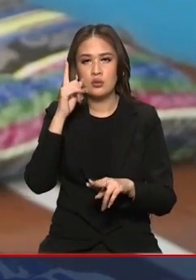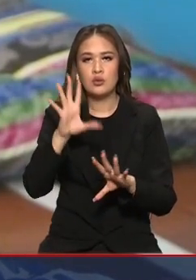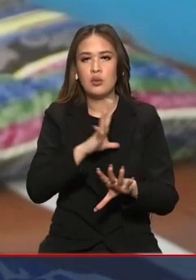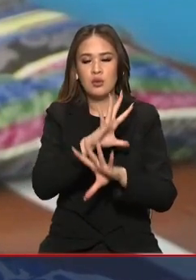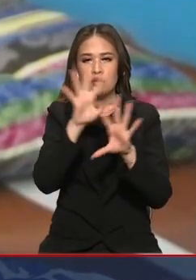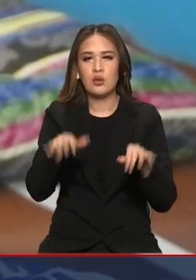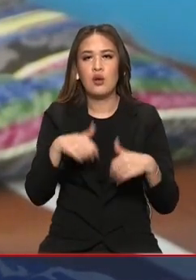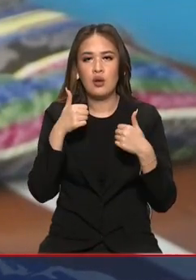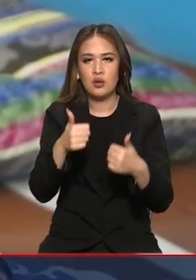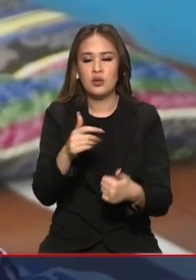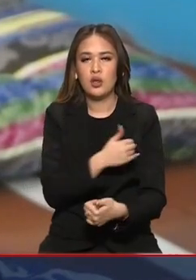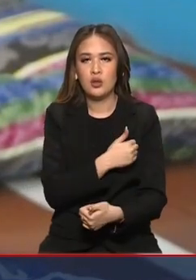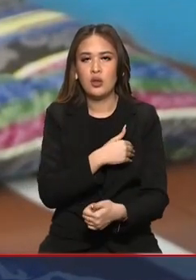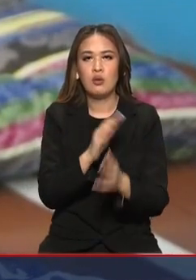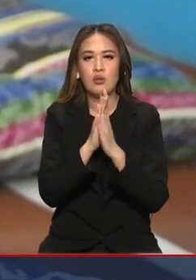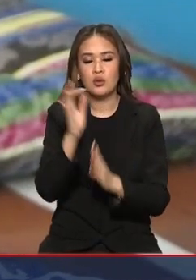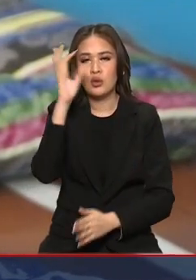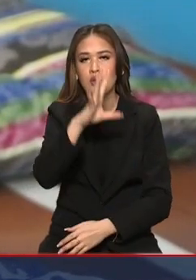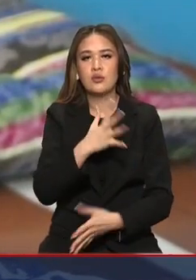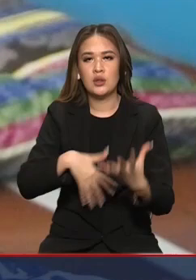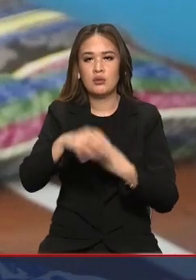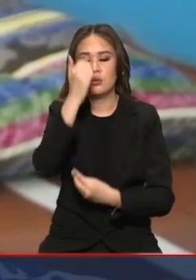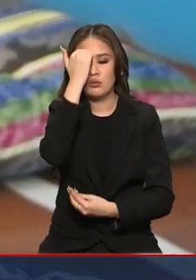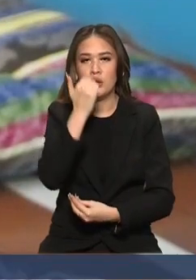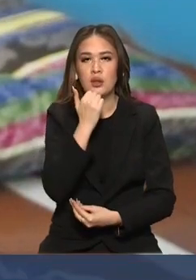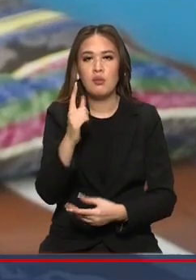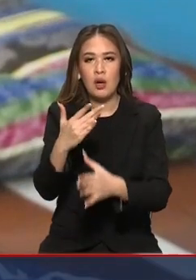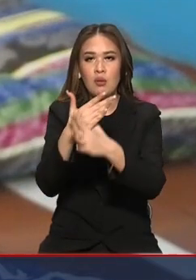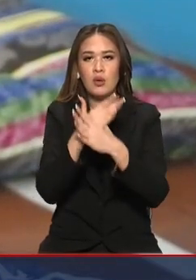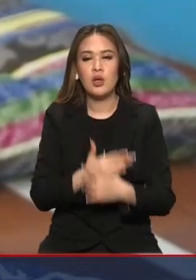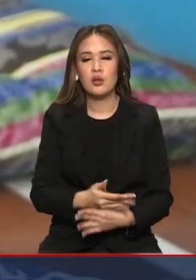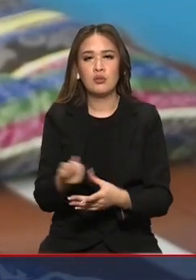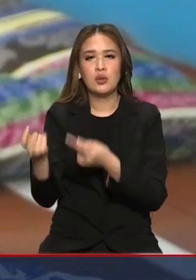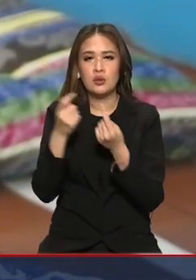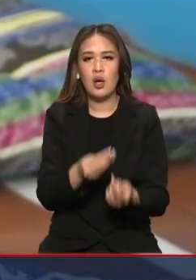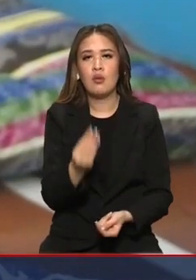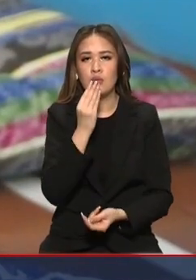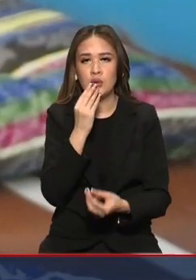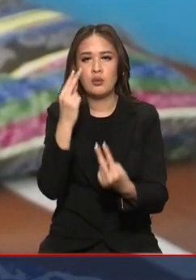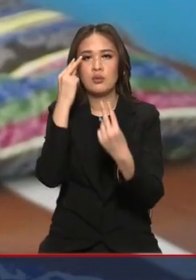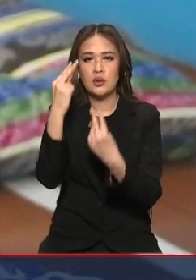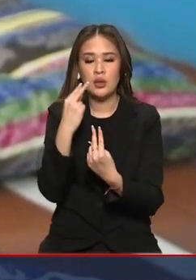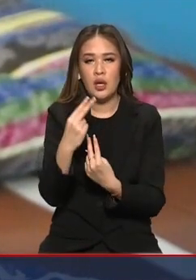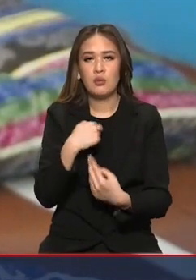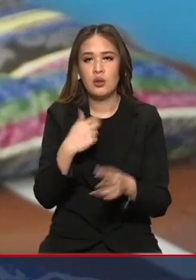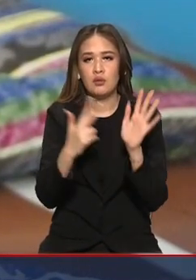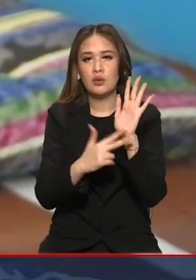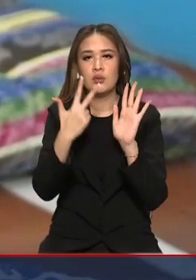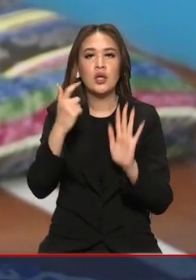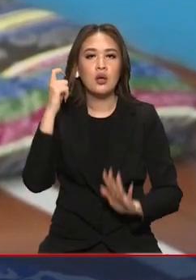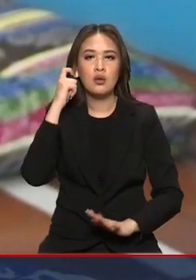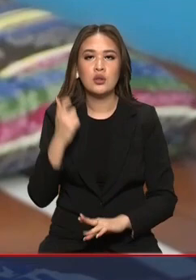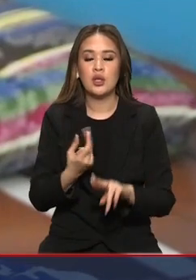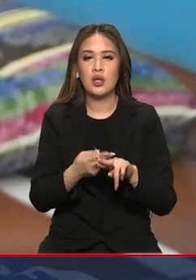Пусть все будет хорошо. Молю об этом. Всем спасибо. Помогают нам, привезли сюда, кормят, смотрят за нами. Мне 83 года.